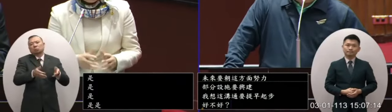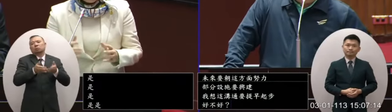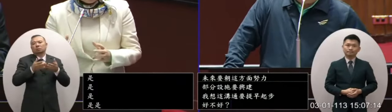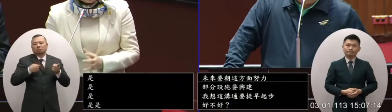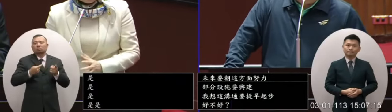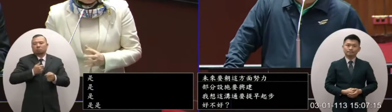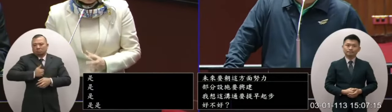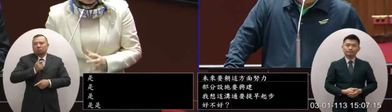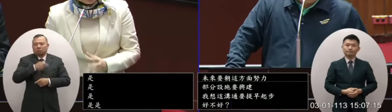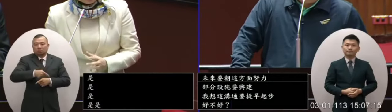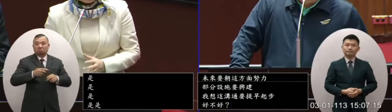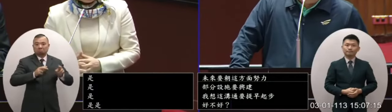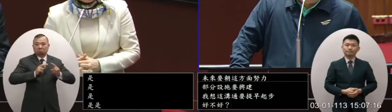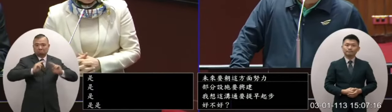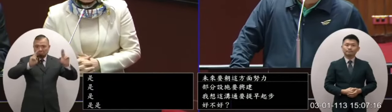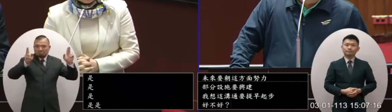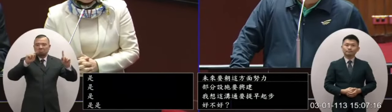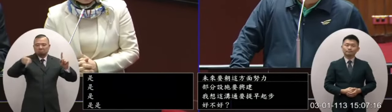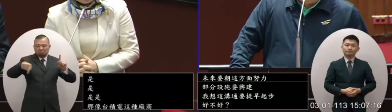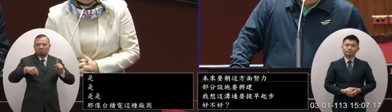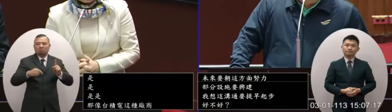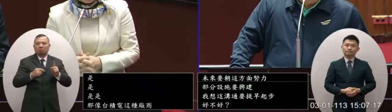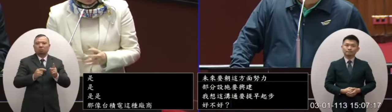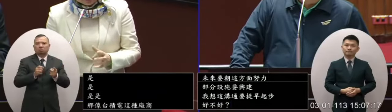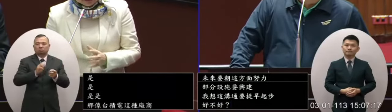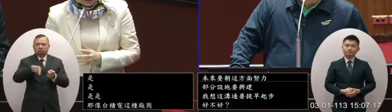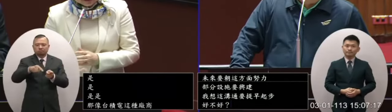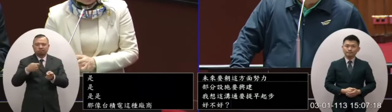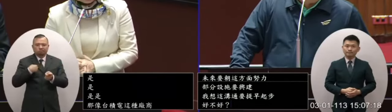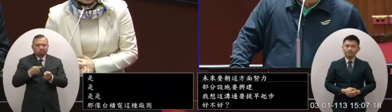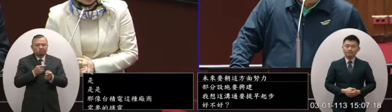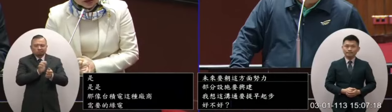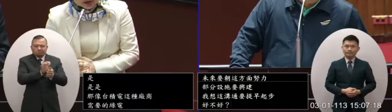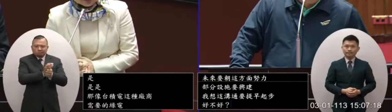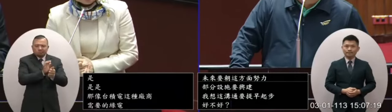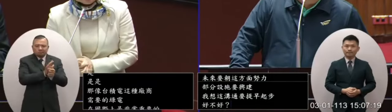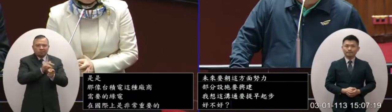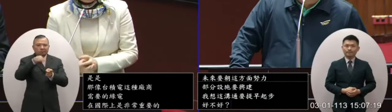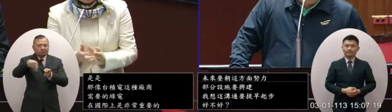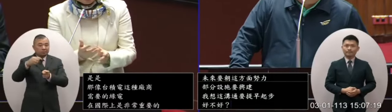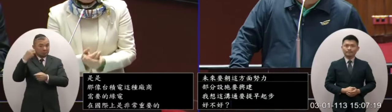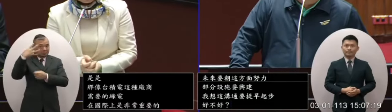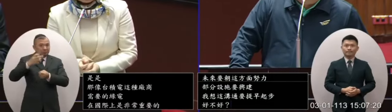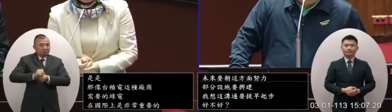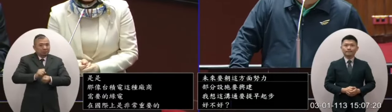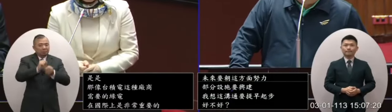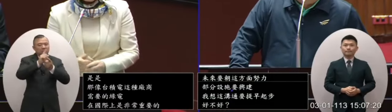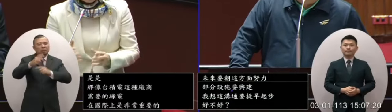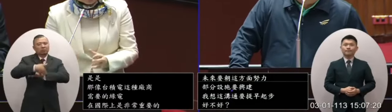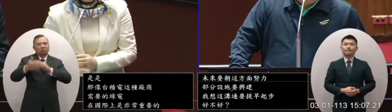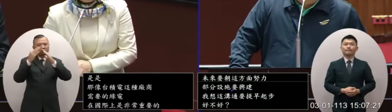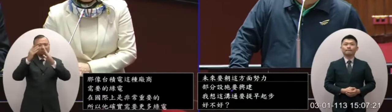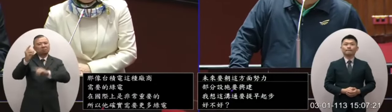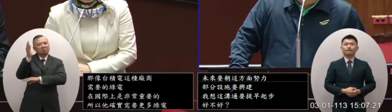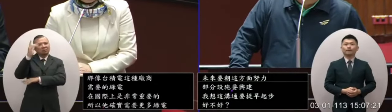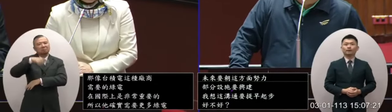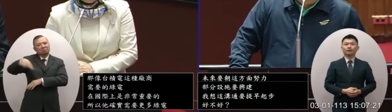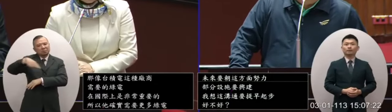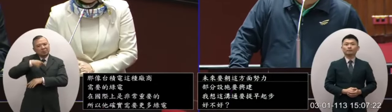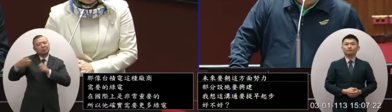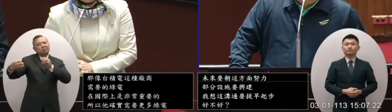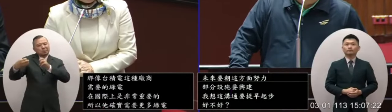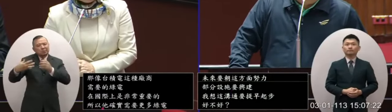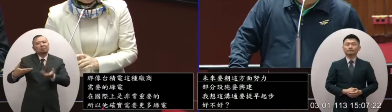绿电。那我们在做地方的绿电的新增的时候，确实要跟地方多沟通。那这个我们也